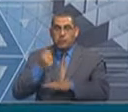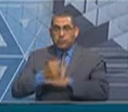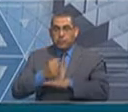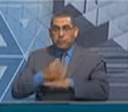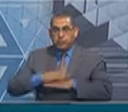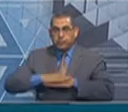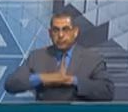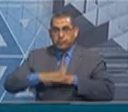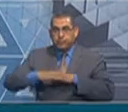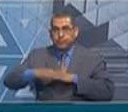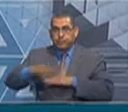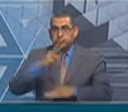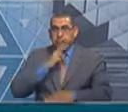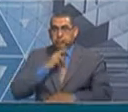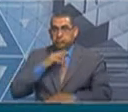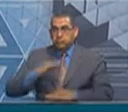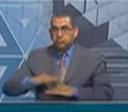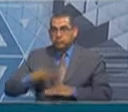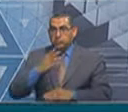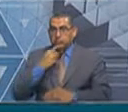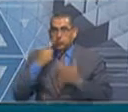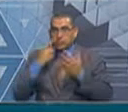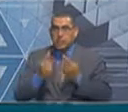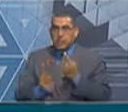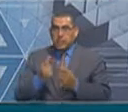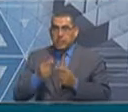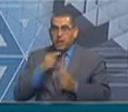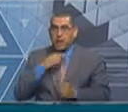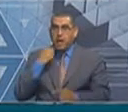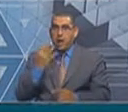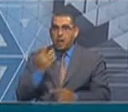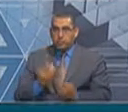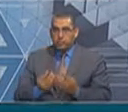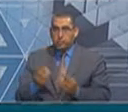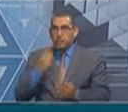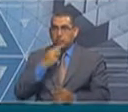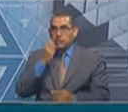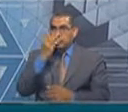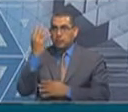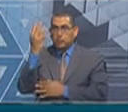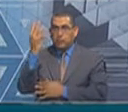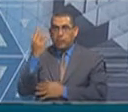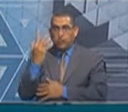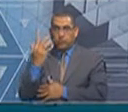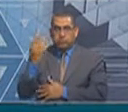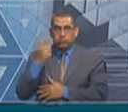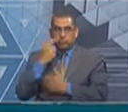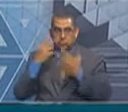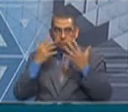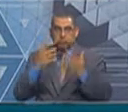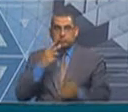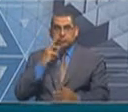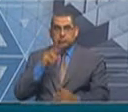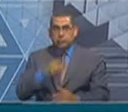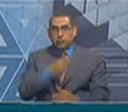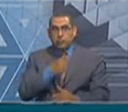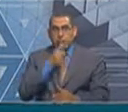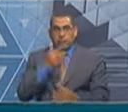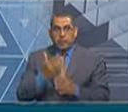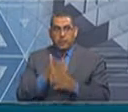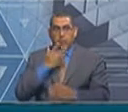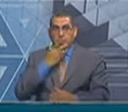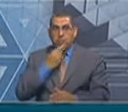عن طريق إضافة بعض النجيل وزراعة بعض النخيل لتطوير تلك المنطقة وتحسين المظهر